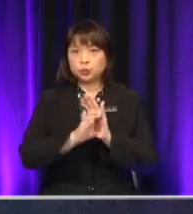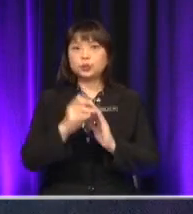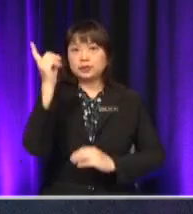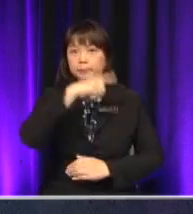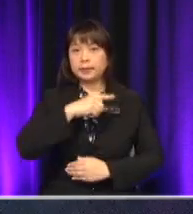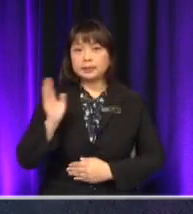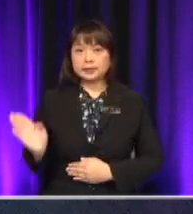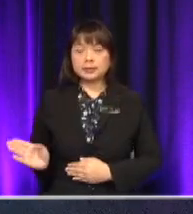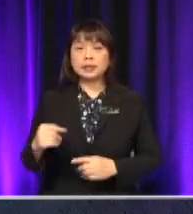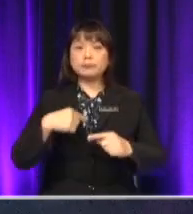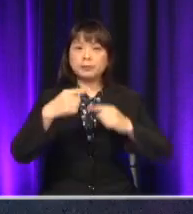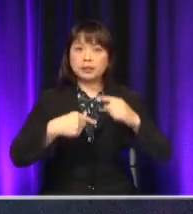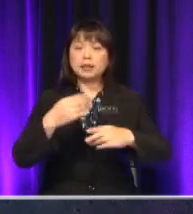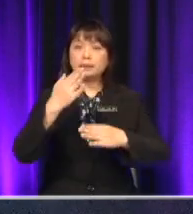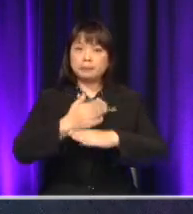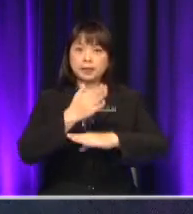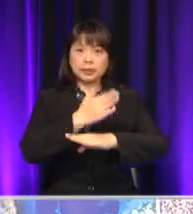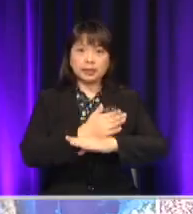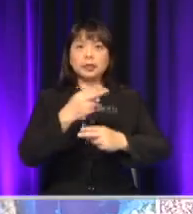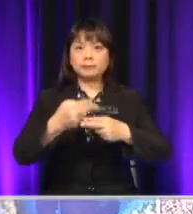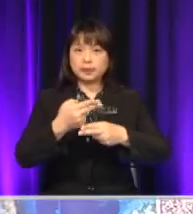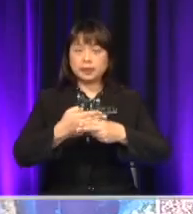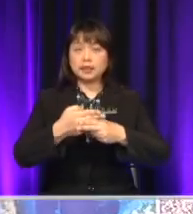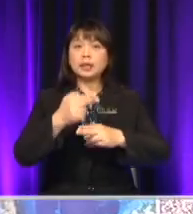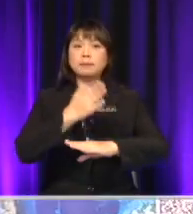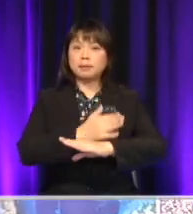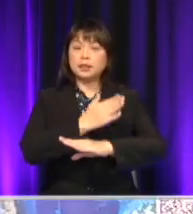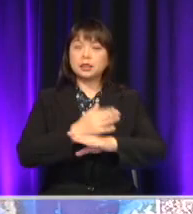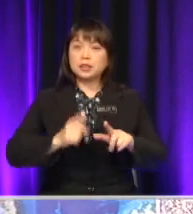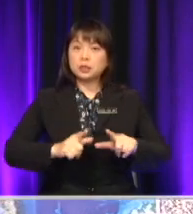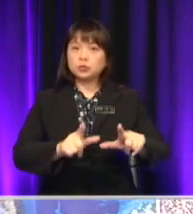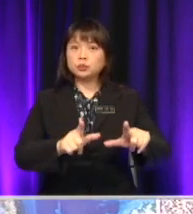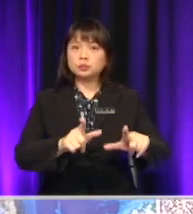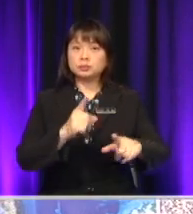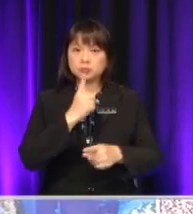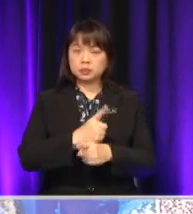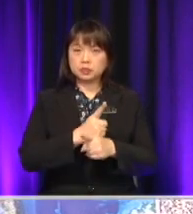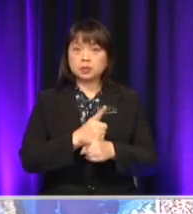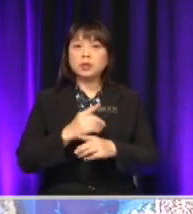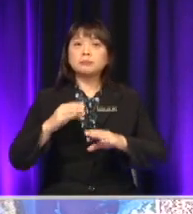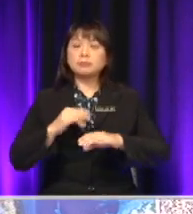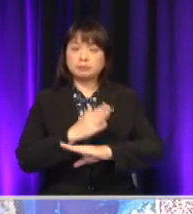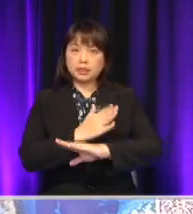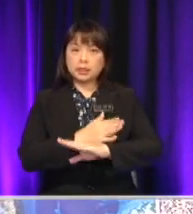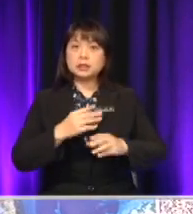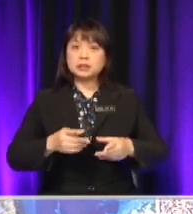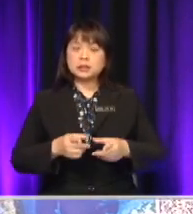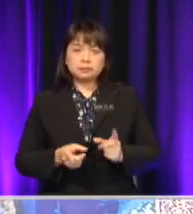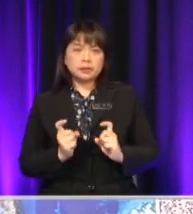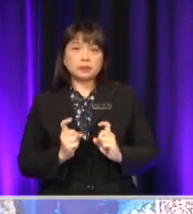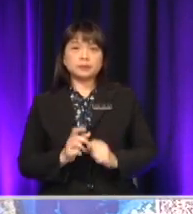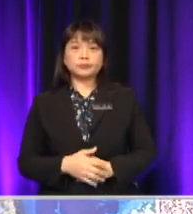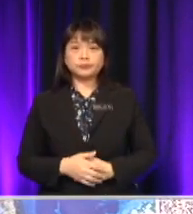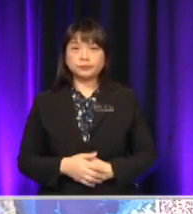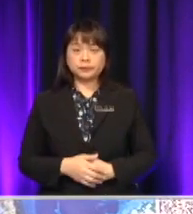tadi kan, bila makin pendek cikgu kata dia makin laju. Dia makin laju kan, makin cepat lah. Kita kata makin cepat. Makin